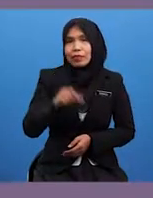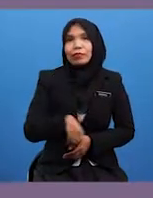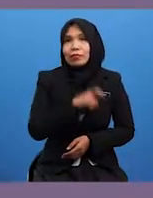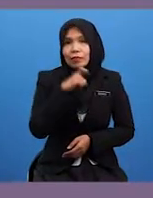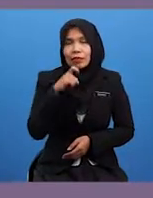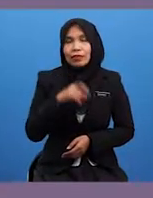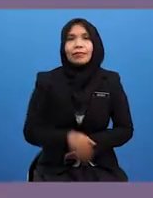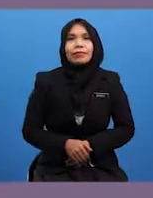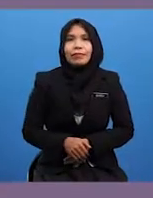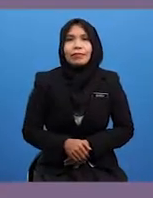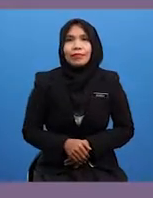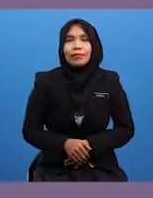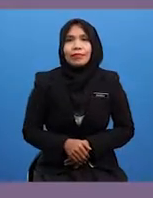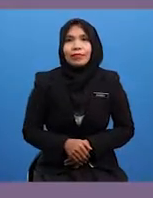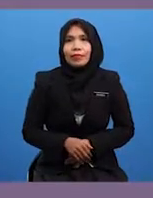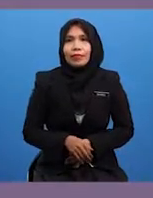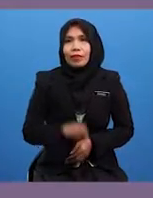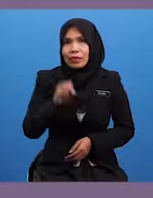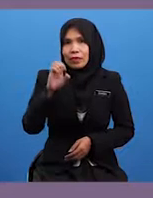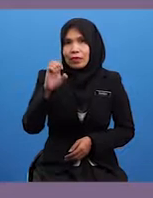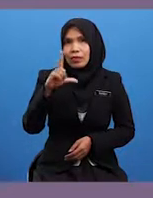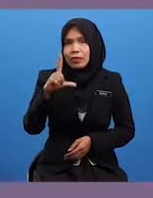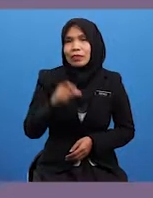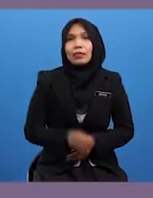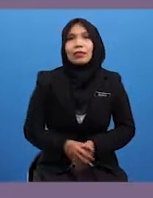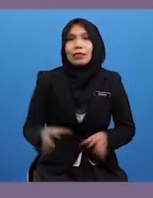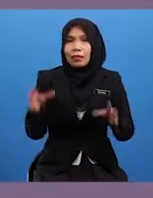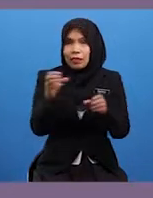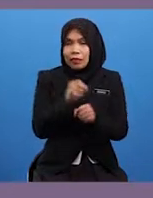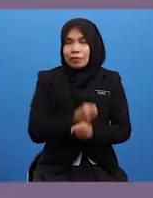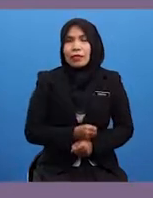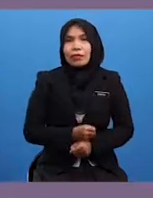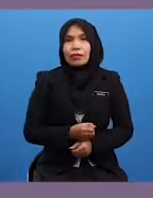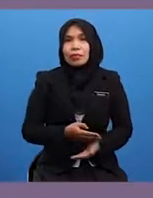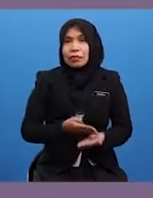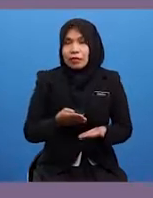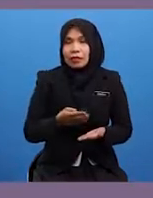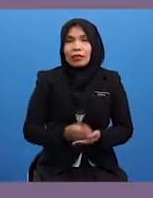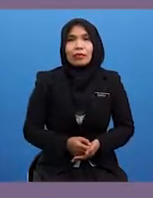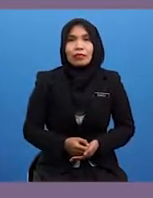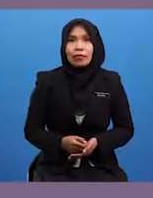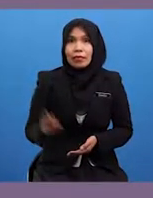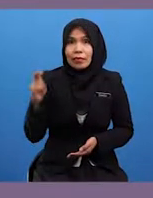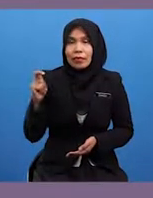elektrik kepada lampu suluh, kereta mainan dan pelbagai lagi.